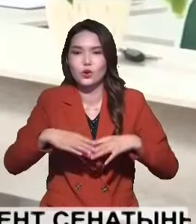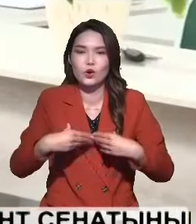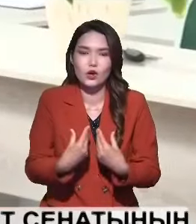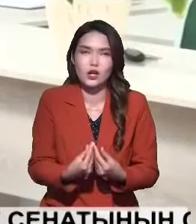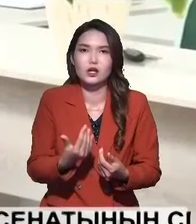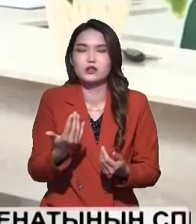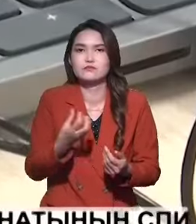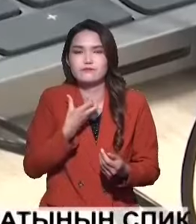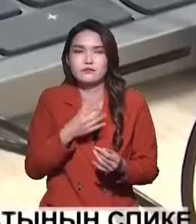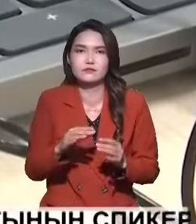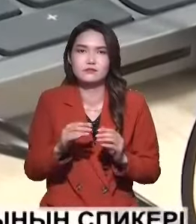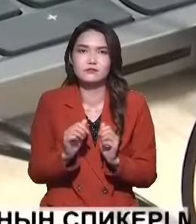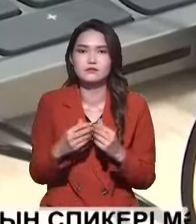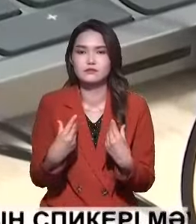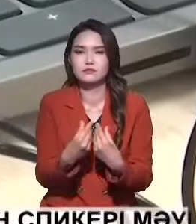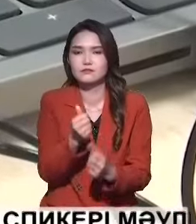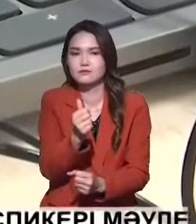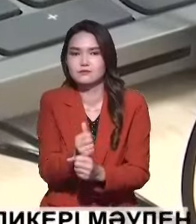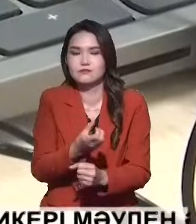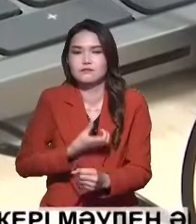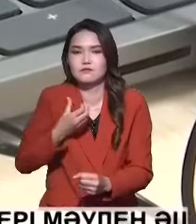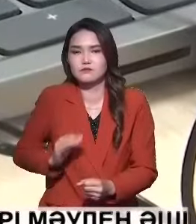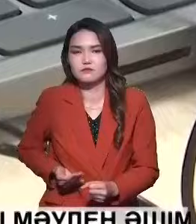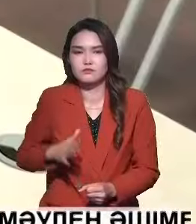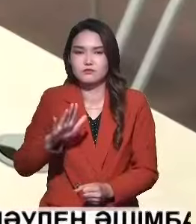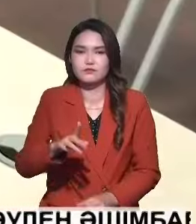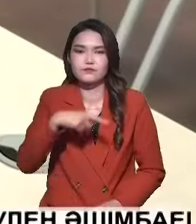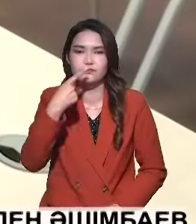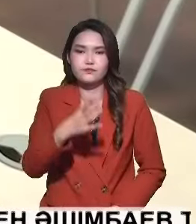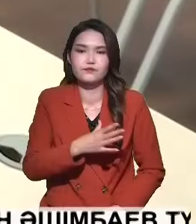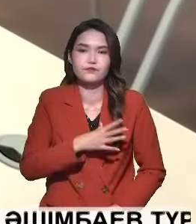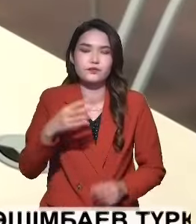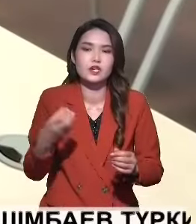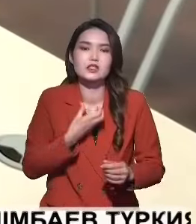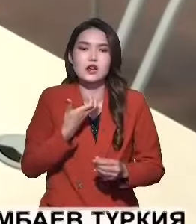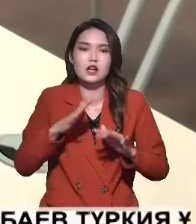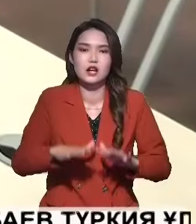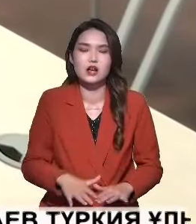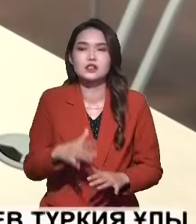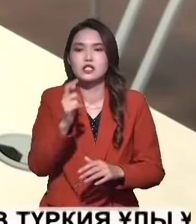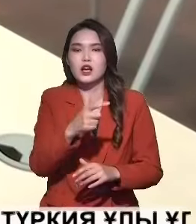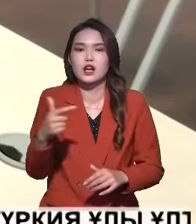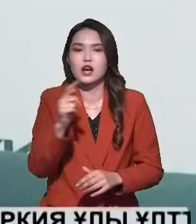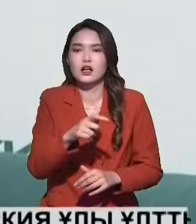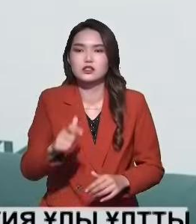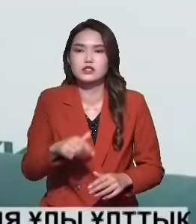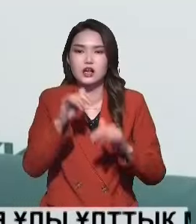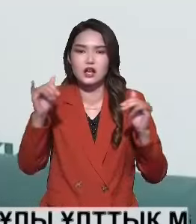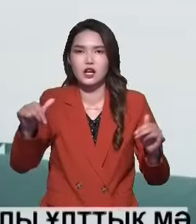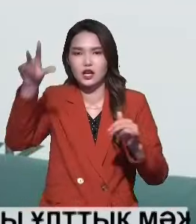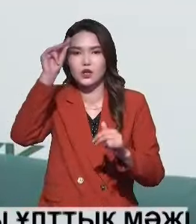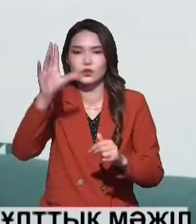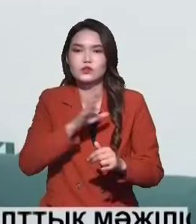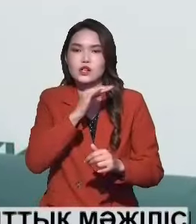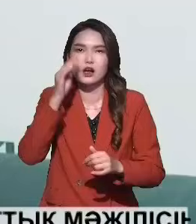өмірімізді сақтандырдық қой. Сақтандыру компаниясы өкілдерінің айтуынша, өмірін сақтандыруға ниетті азаматтардың саны артқан. Сонымен қатар,